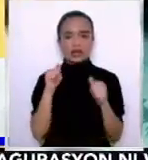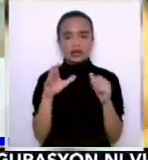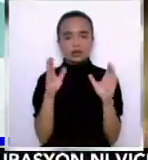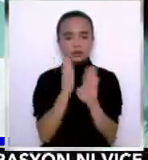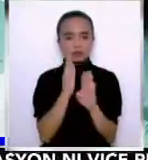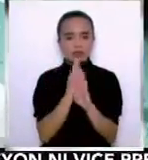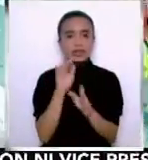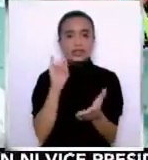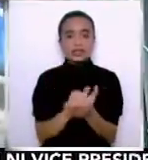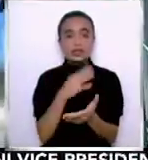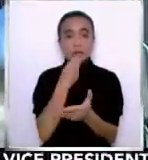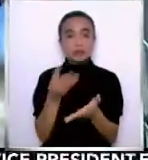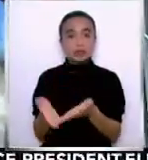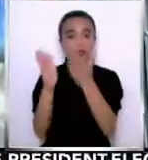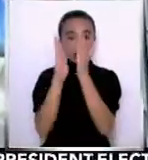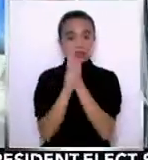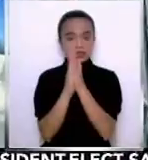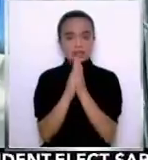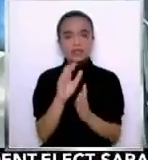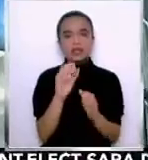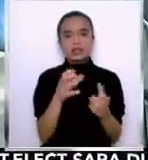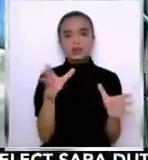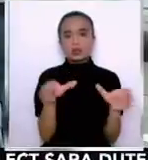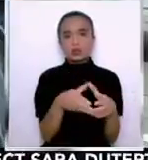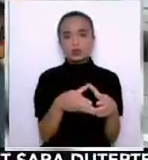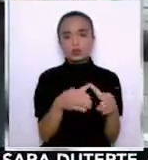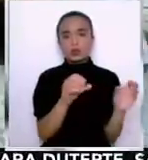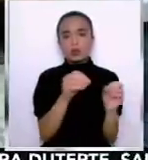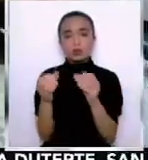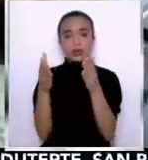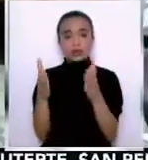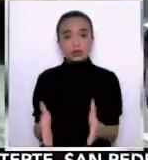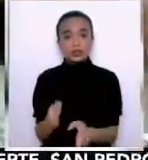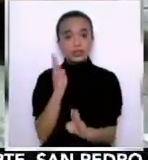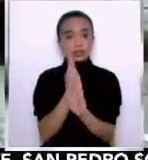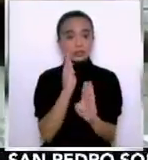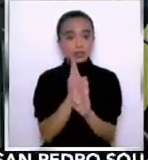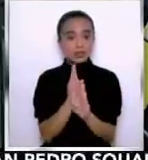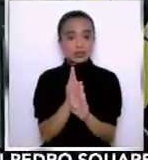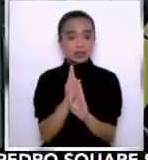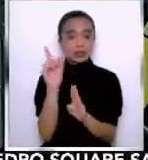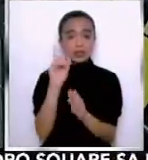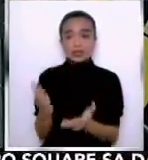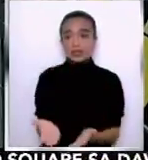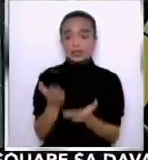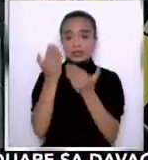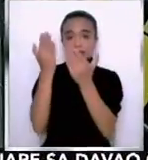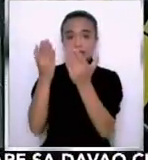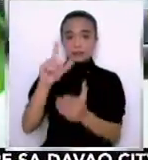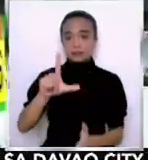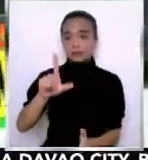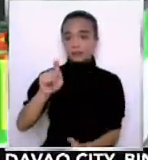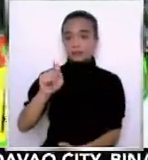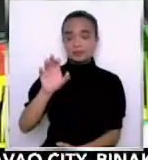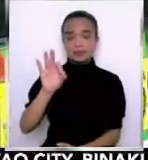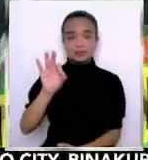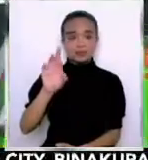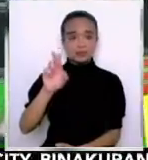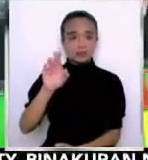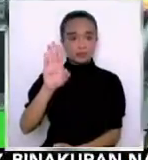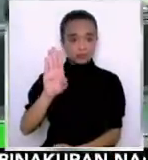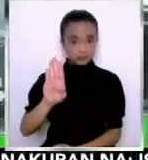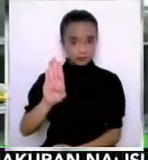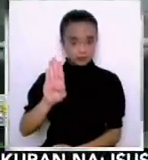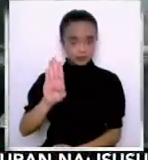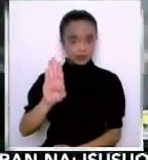ng grupo ng mga operator ng mga city bus sa Metro Manila sa petisyon na inihain nila sa Land Transportation Franchising and Regulatory Board